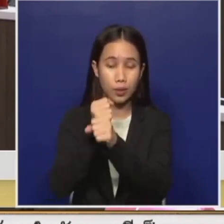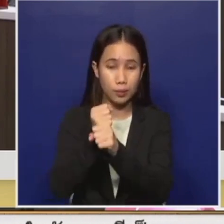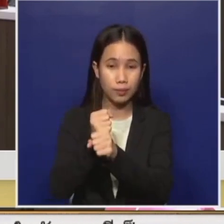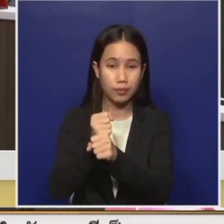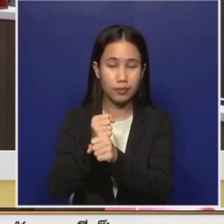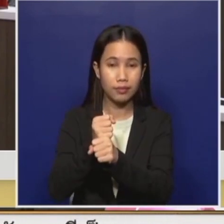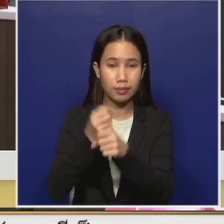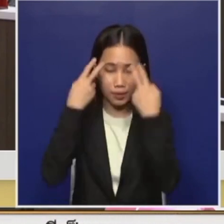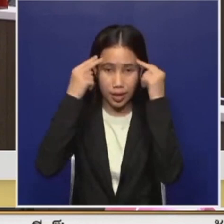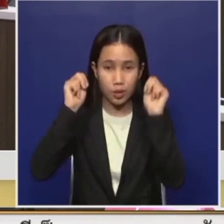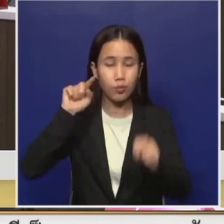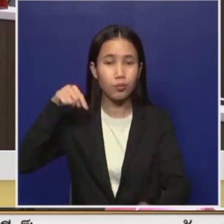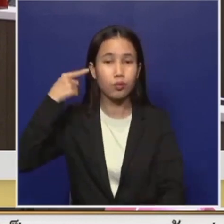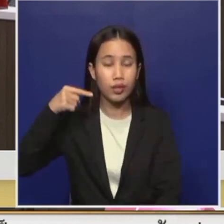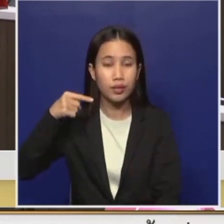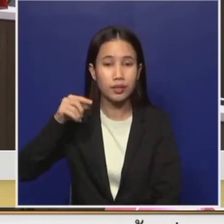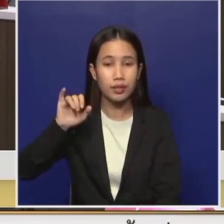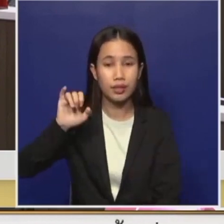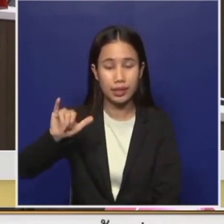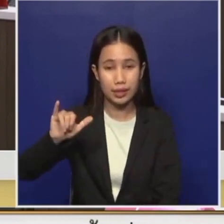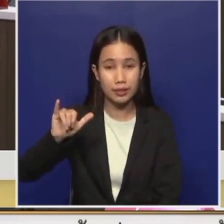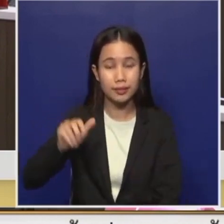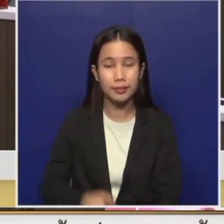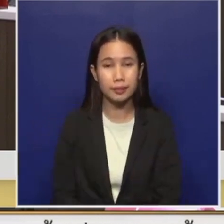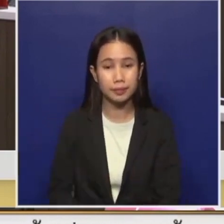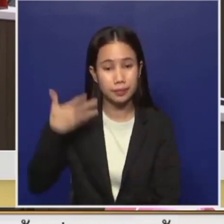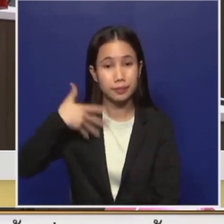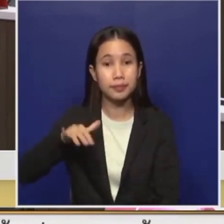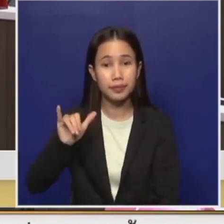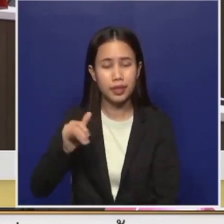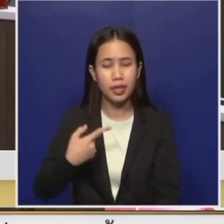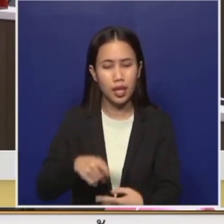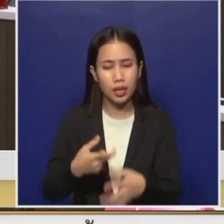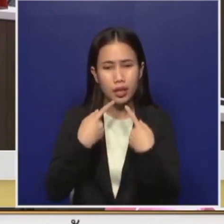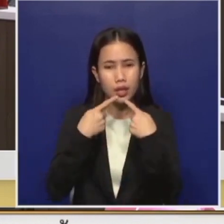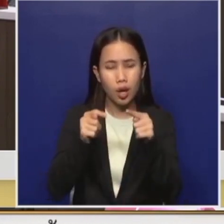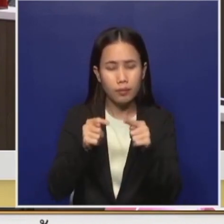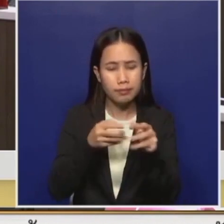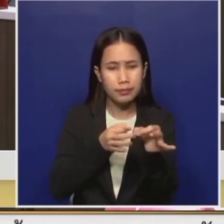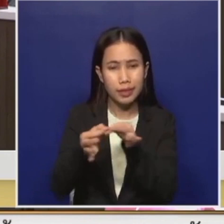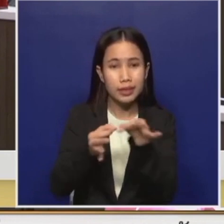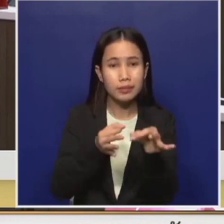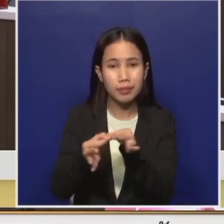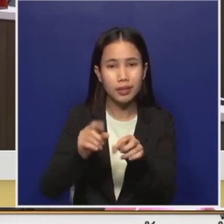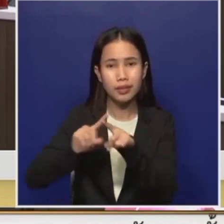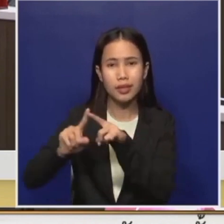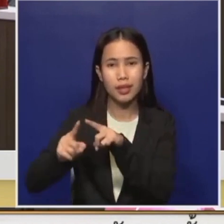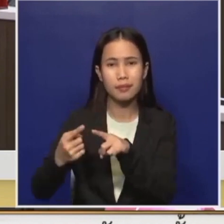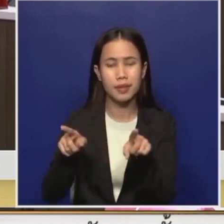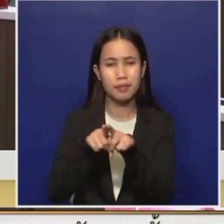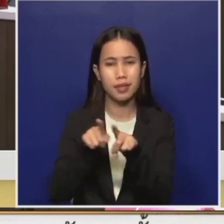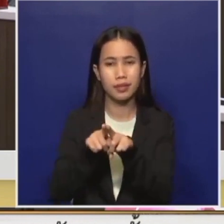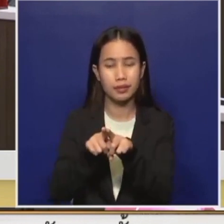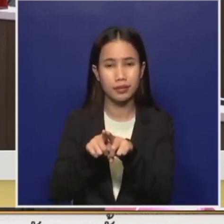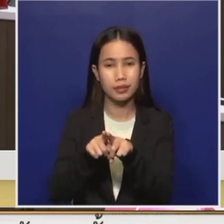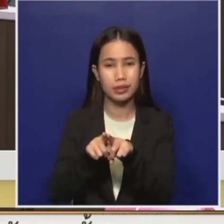์ท่านตอบชี้แง มันมีอาการหลๆเรื่องที่ปรากฏ